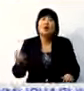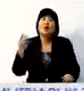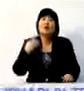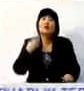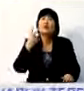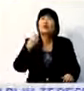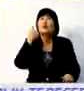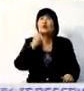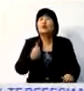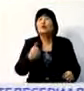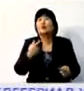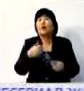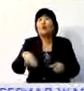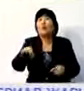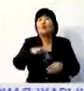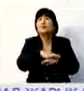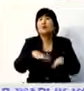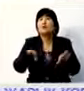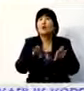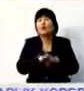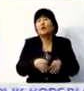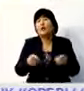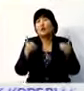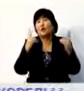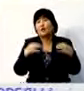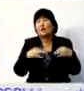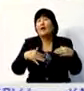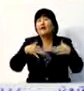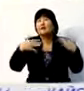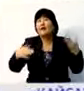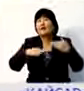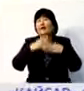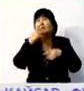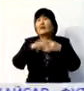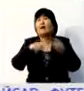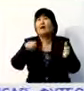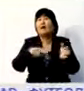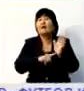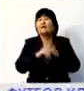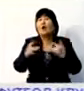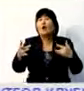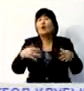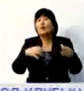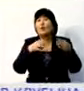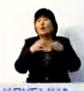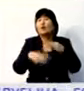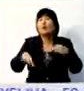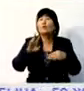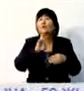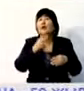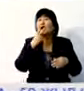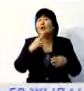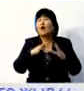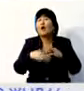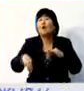Қызылорданың 200 жылдық белесі облыс халқына ортақ дүбірлі той. Дархан елдің дәстүрімен қаладан шыққан өнер көші өңірді аралап ауыл